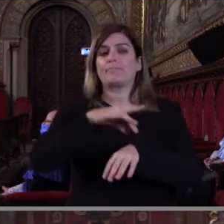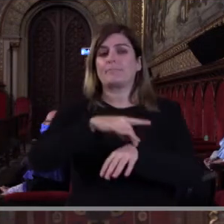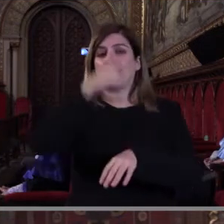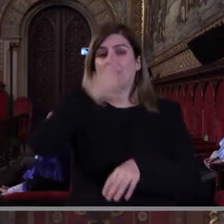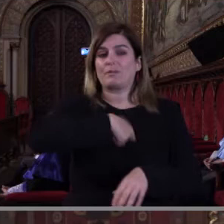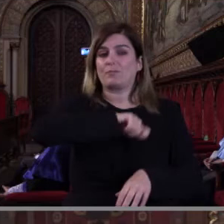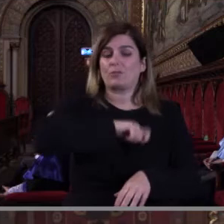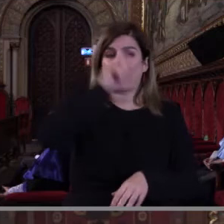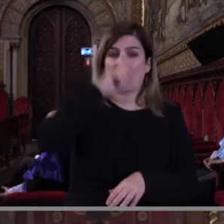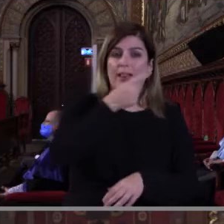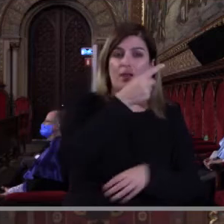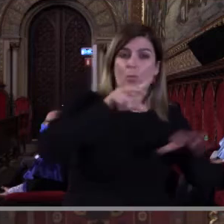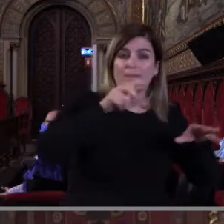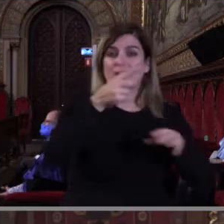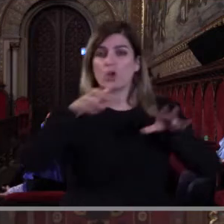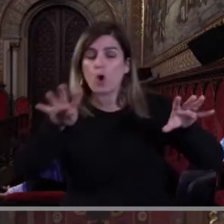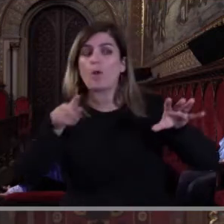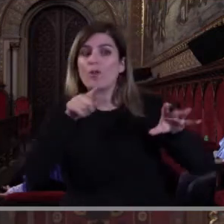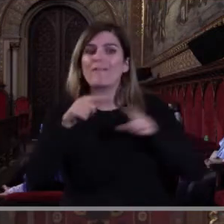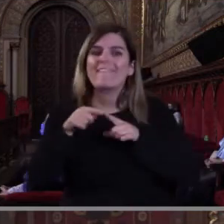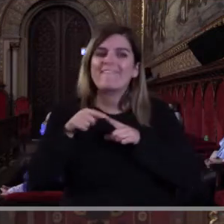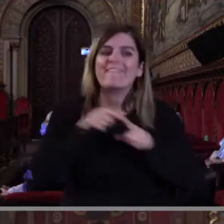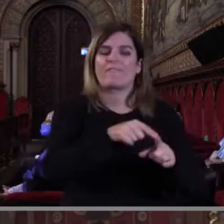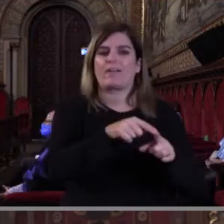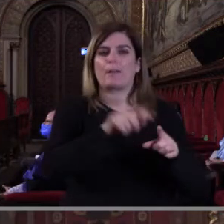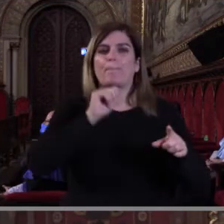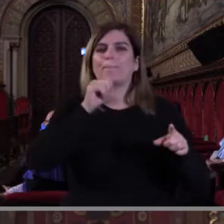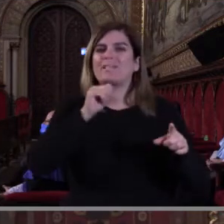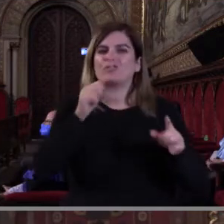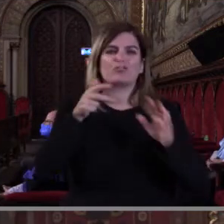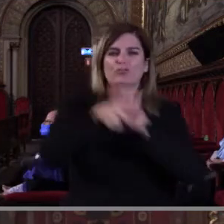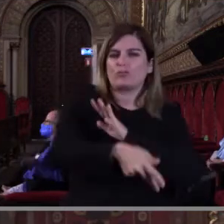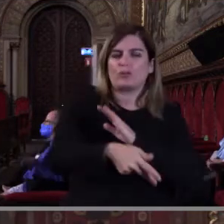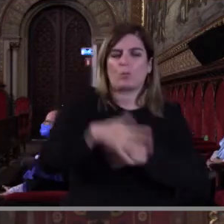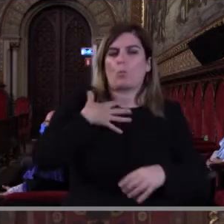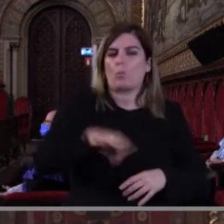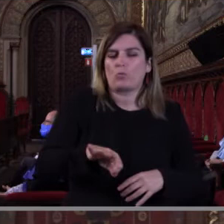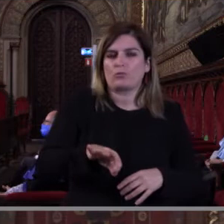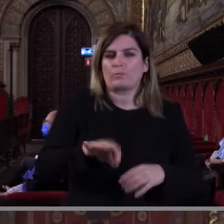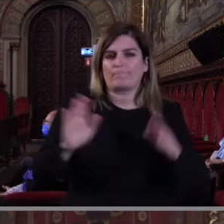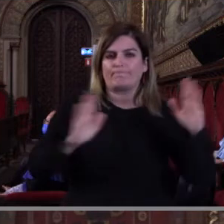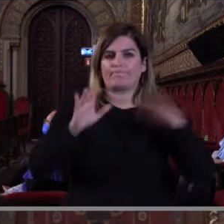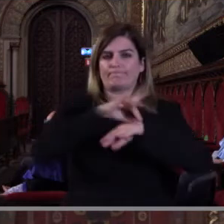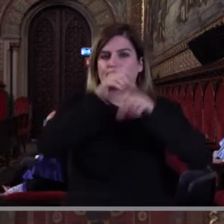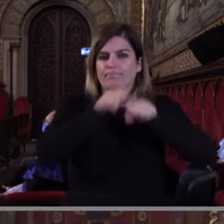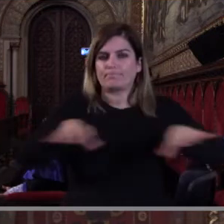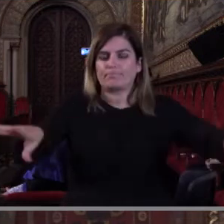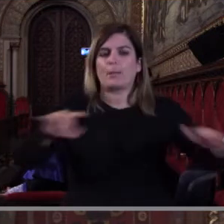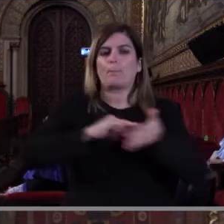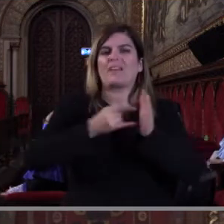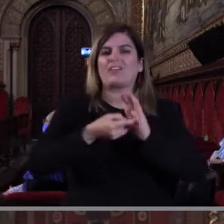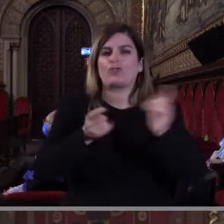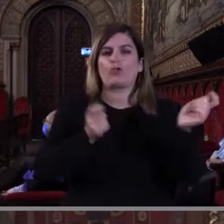espanyola 1918-1919 és la referència del pitjor escenari possible en termes de planificació i